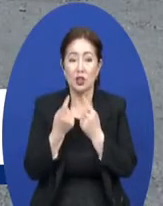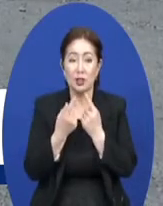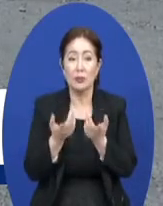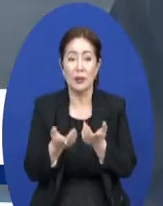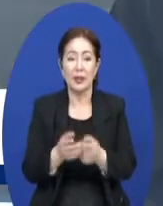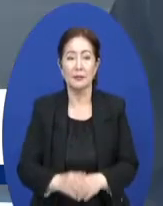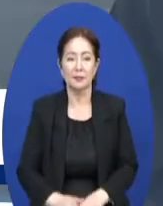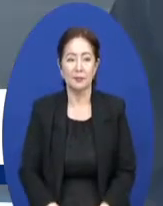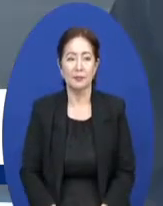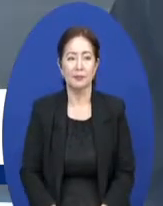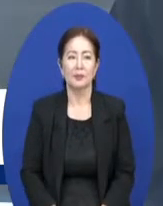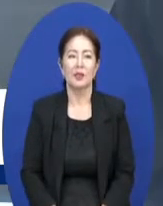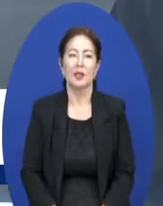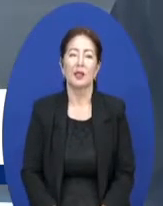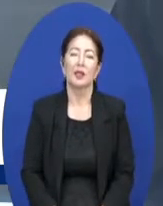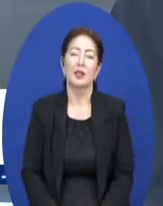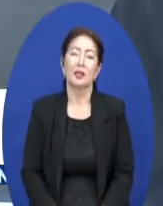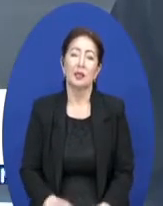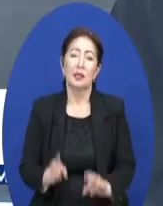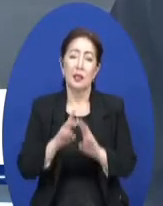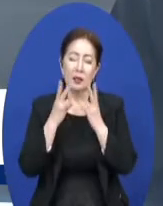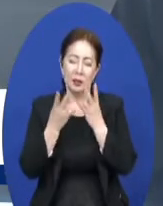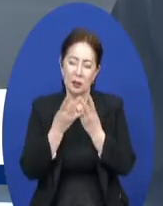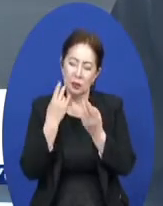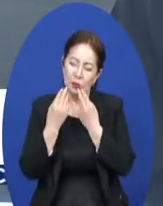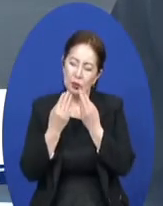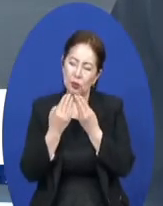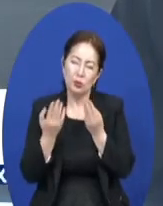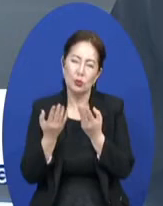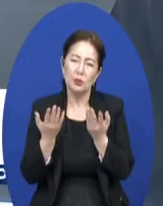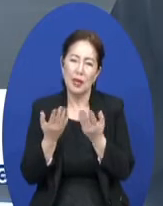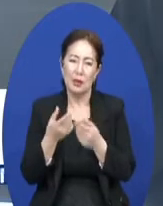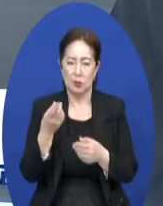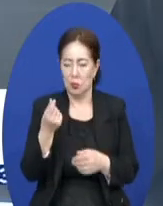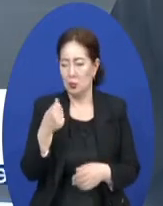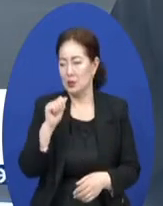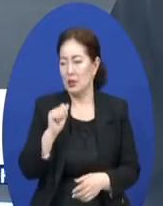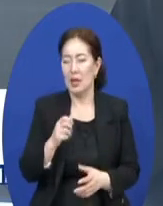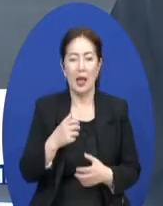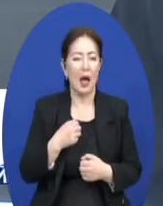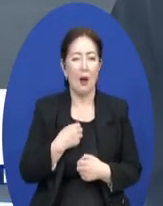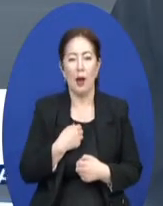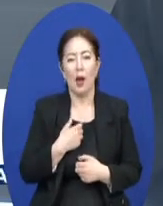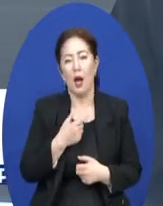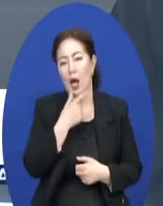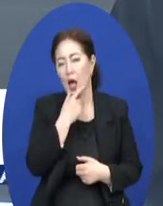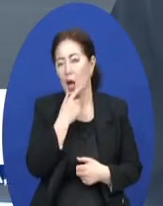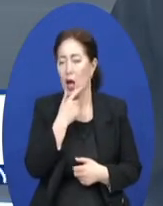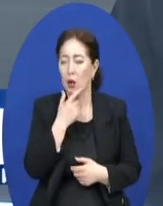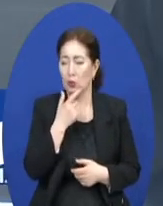онцоллоо. Нийгмийн шүүмжлэлд байгаа гол юм юу нэс гисэн гэдэг зэрэг цалингаа авч таагүй ирдээс